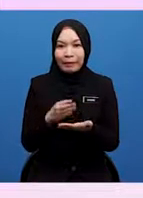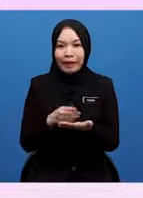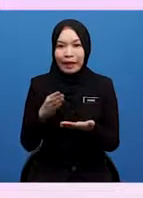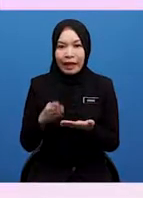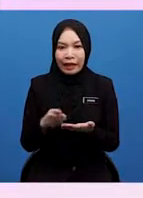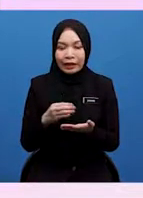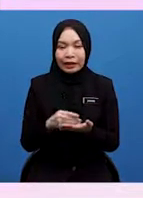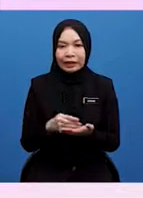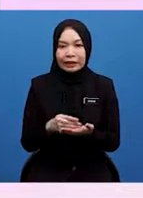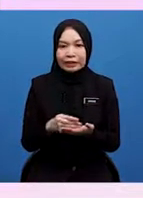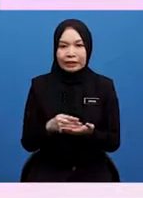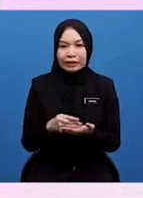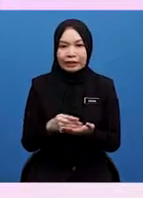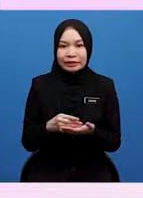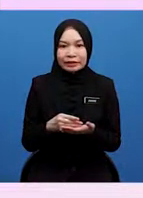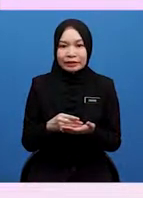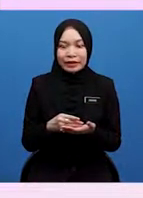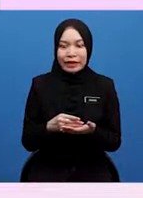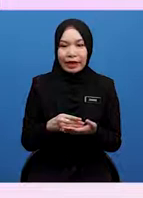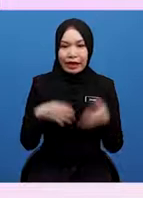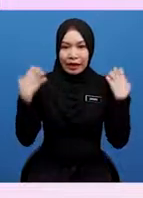ekspor 3 komoditi terpilih.